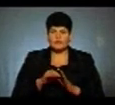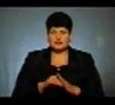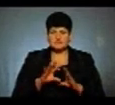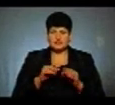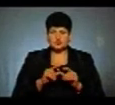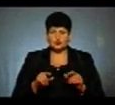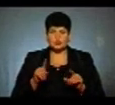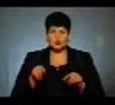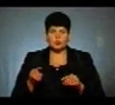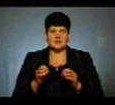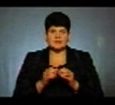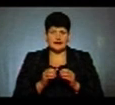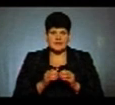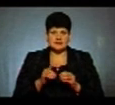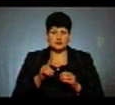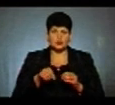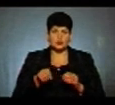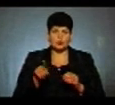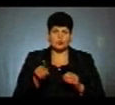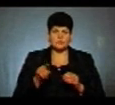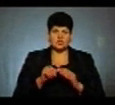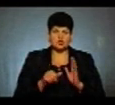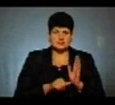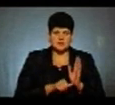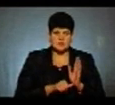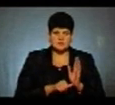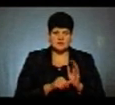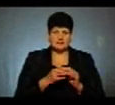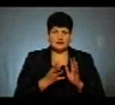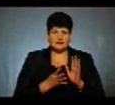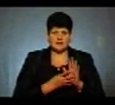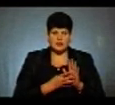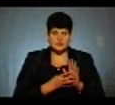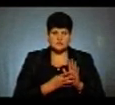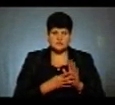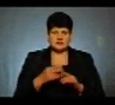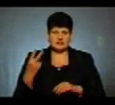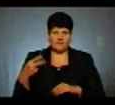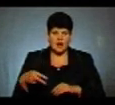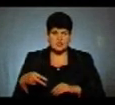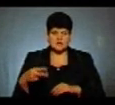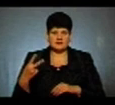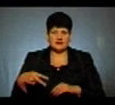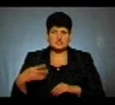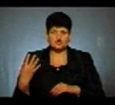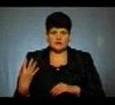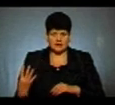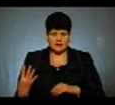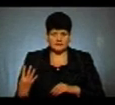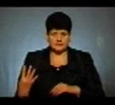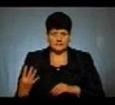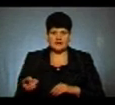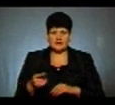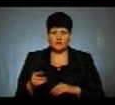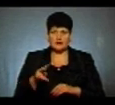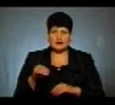школі номер 10, загальноосвітній школі номер 16, 19, 20, 24,